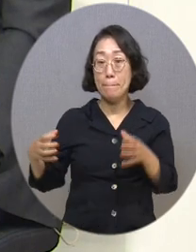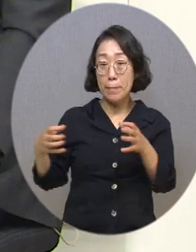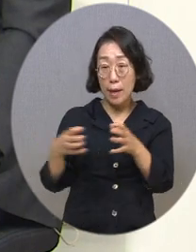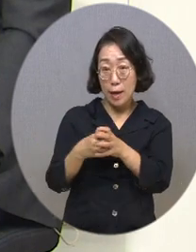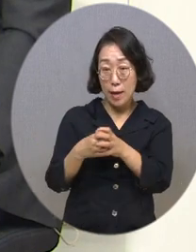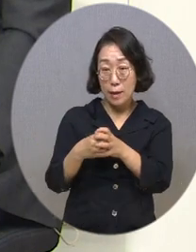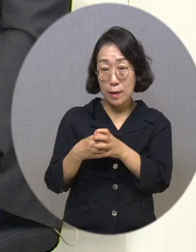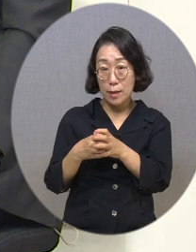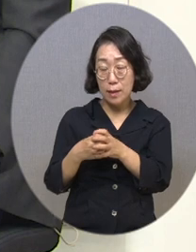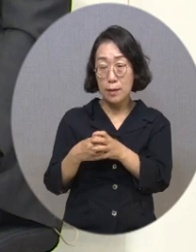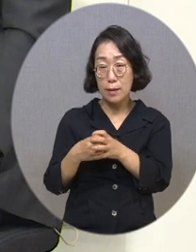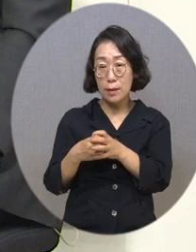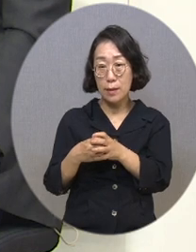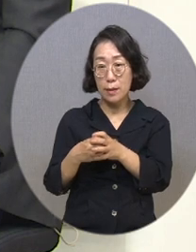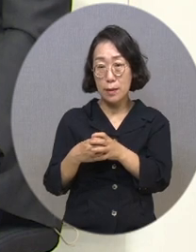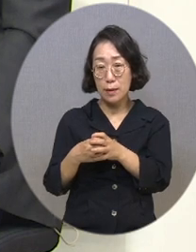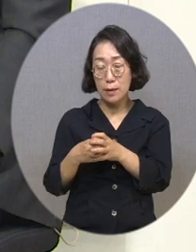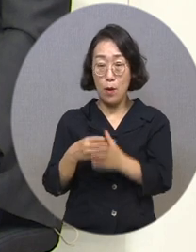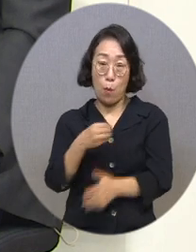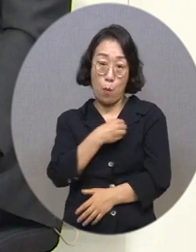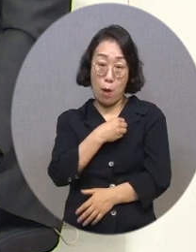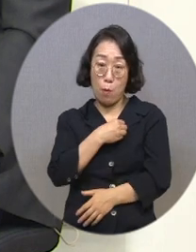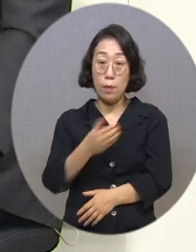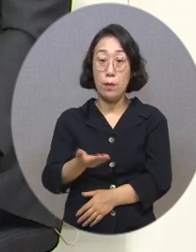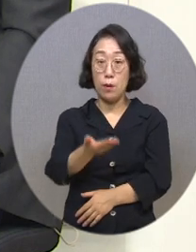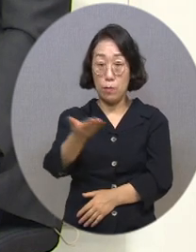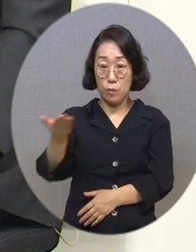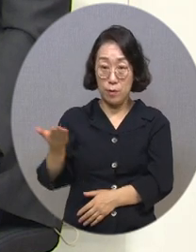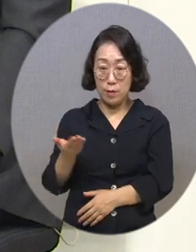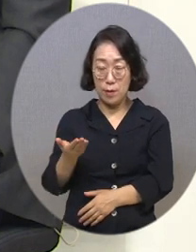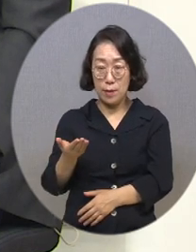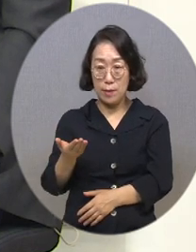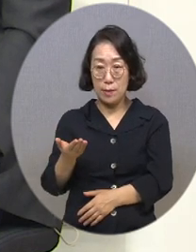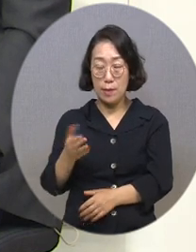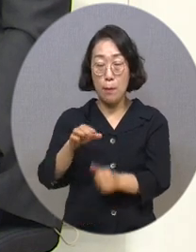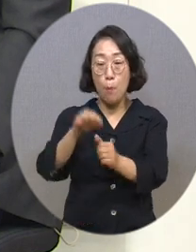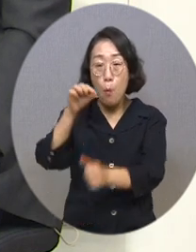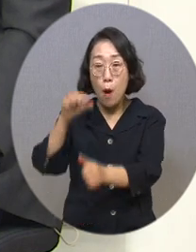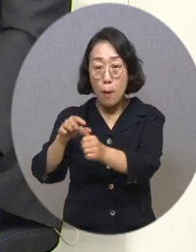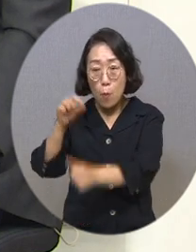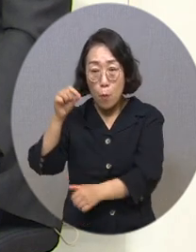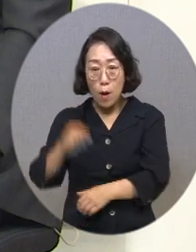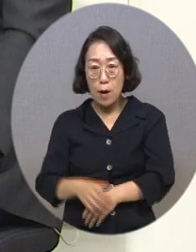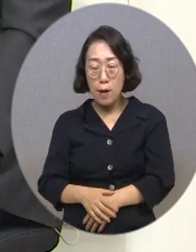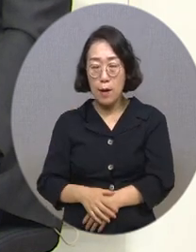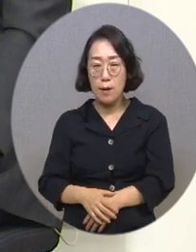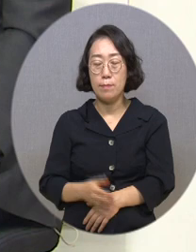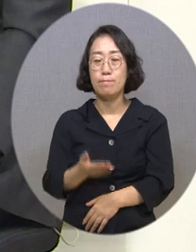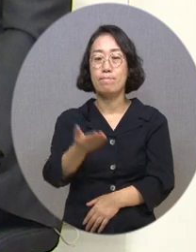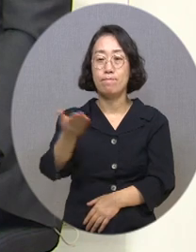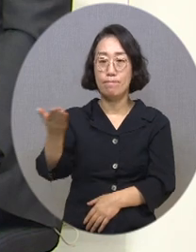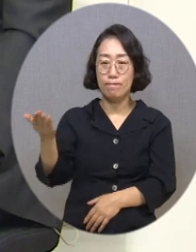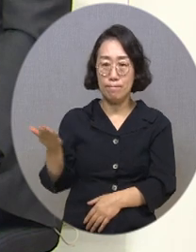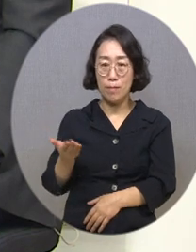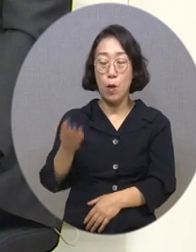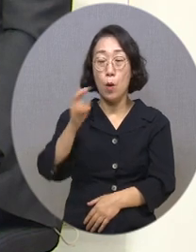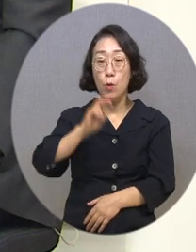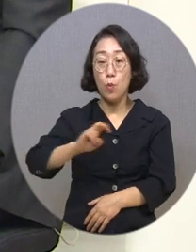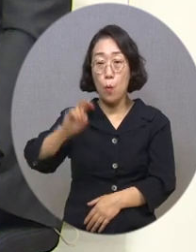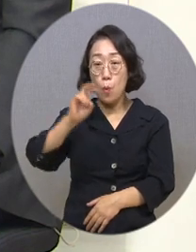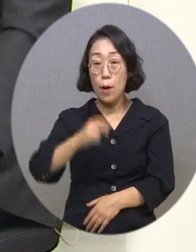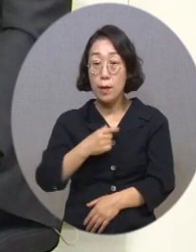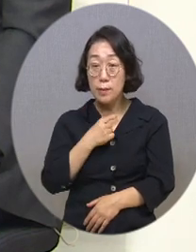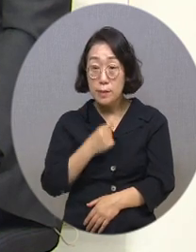하시는 저에게 멤버로 등록하시는 분들께 모았어요. 그래서 대표님들한테 대표님들 노래